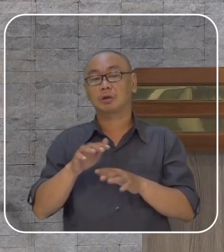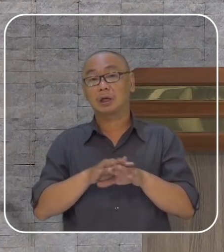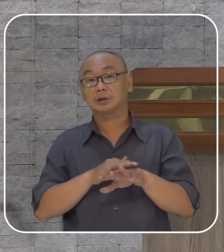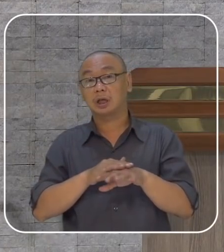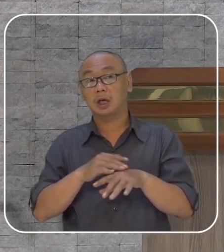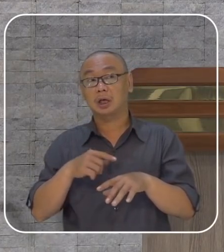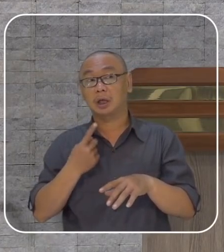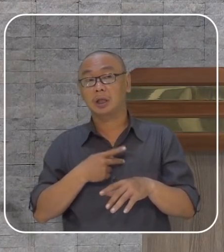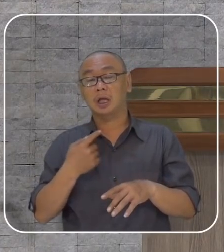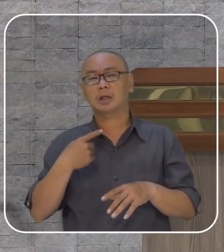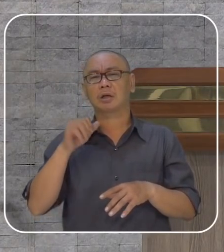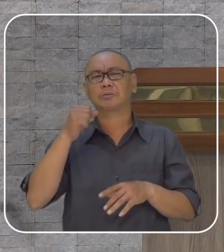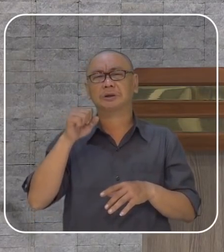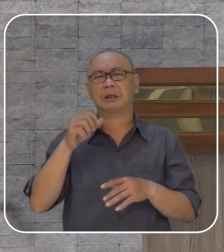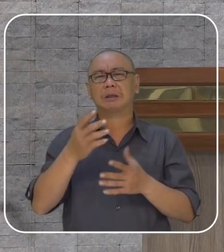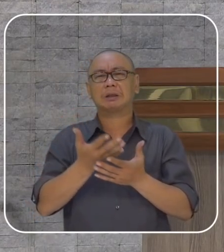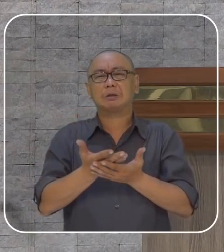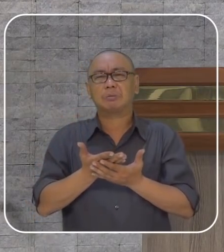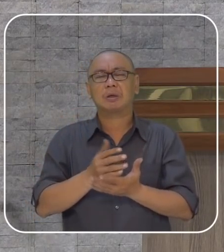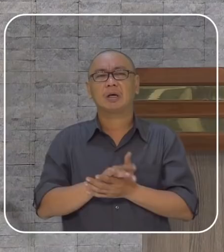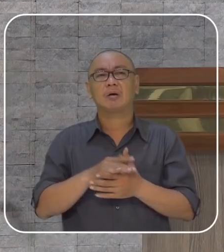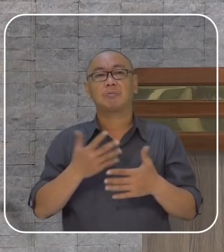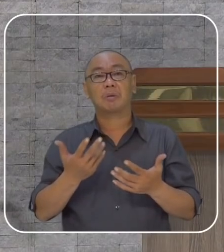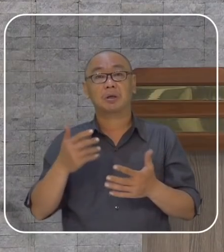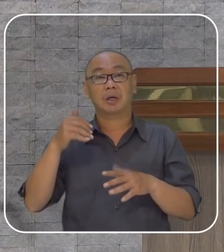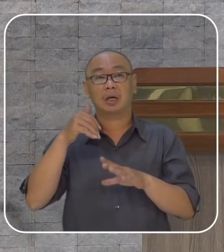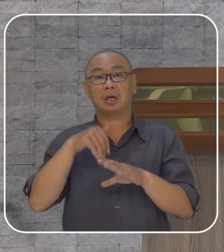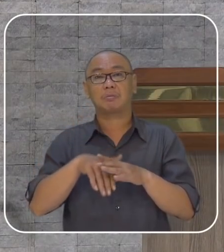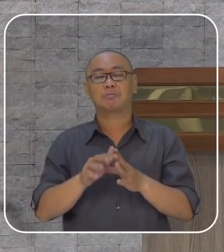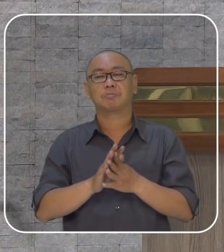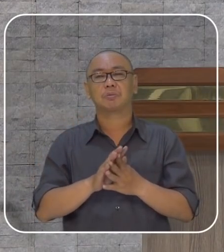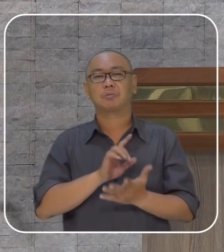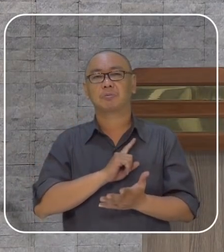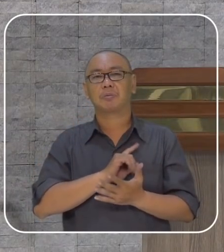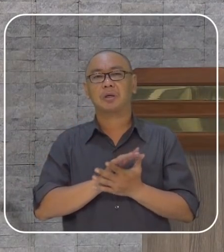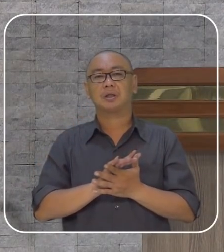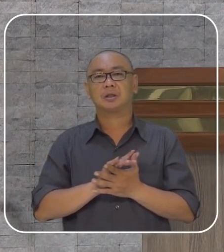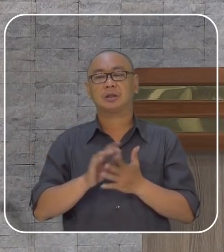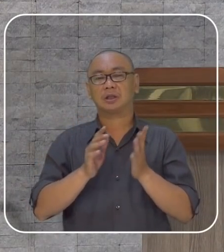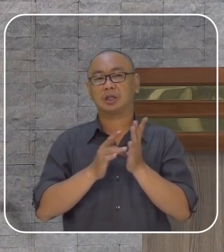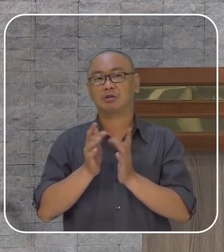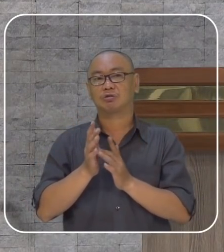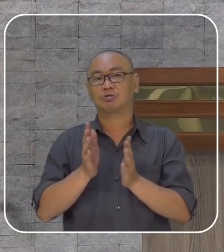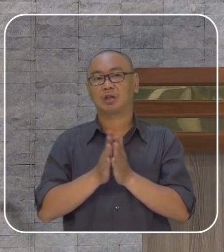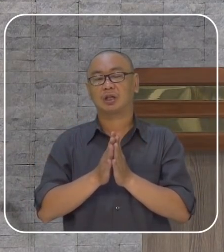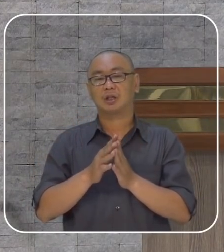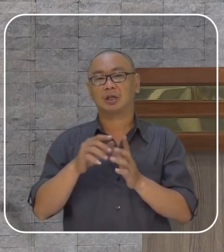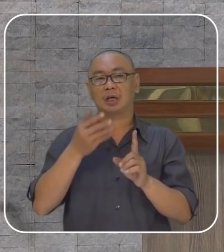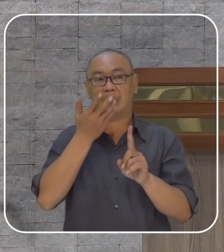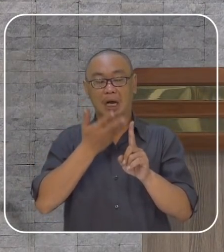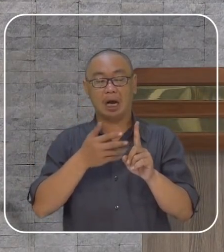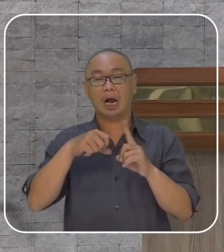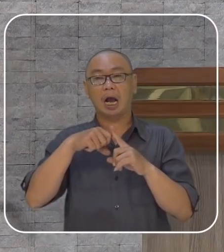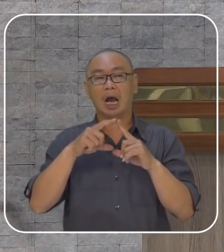deh apa yang ada di dalam pribadi Yesus, figur Yesus dan karakter Yesus. Ya, orang